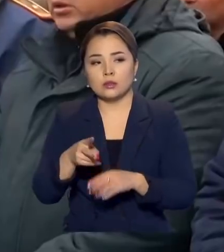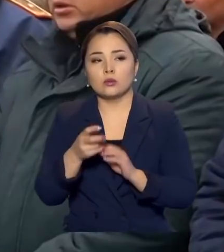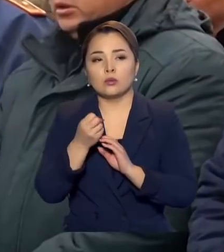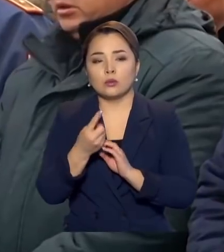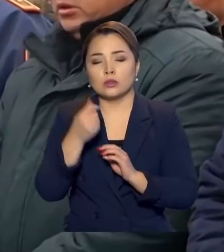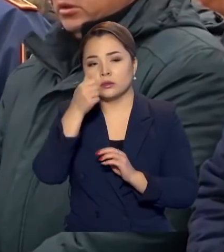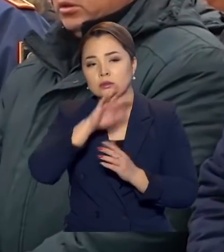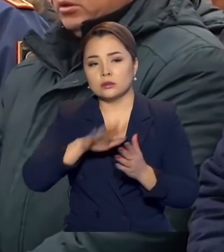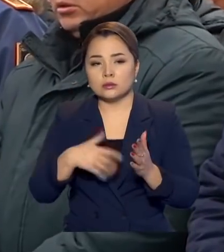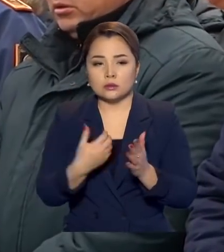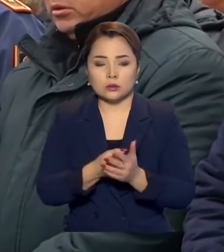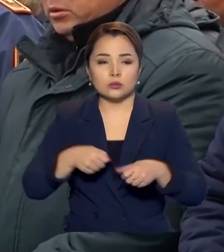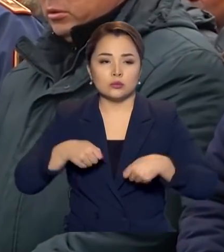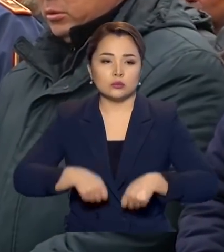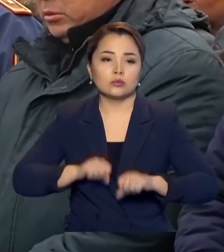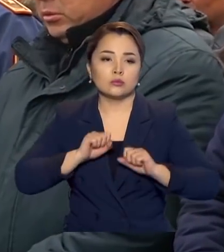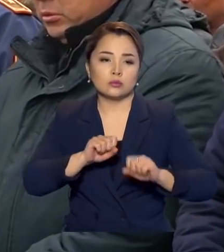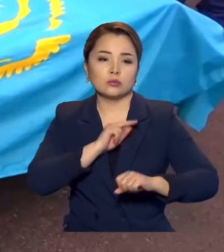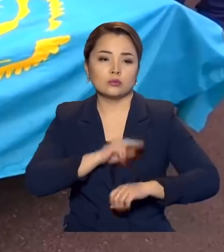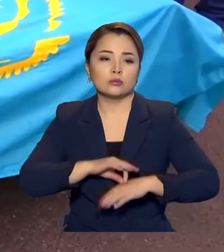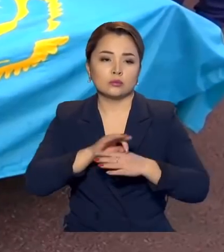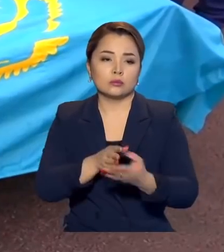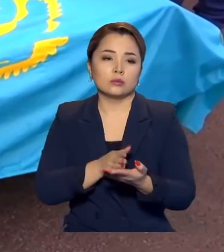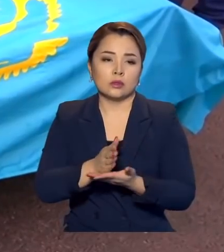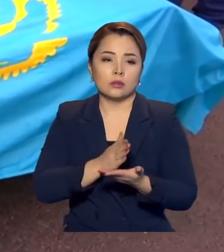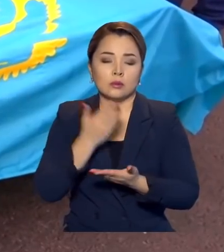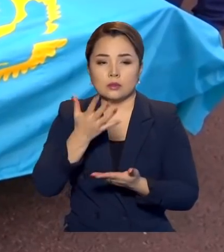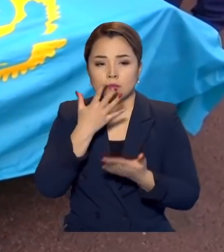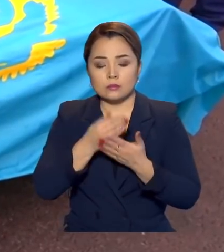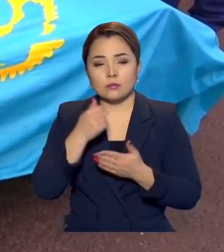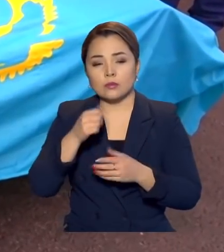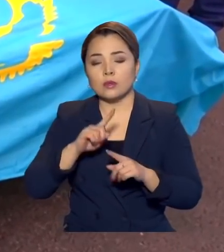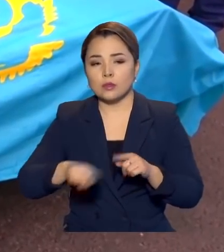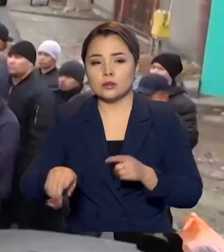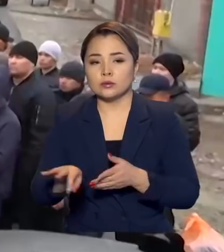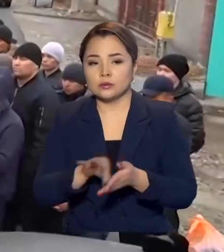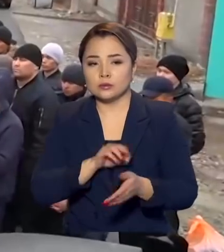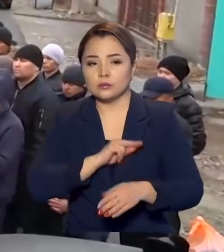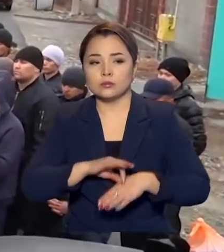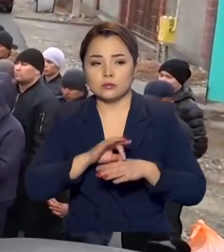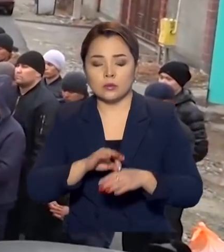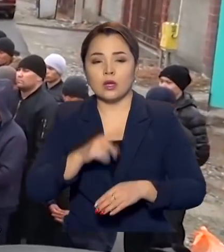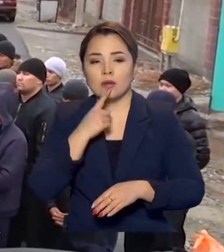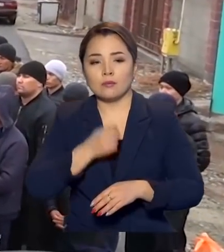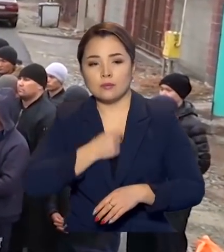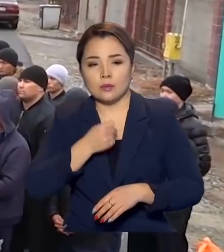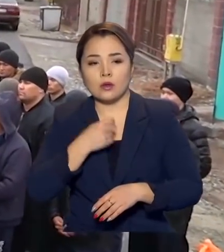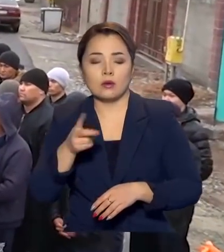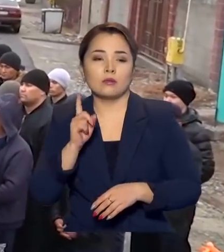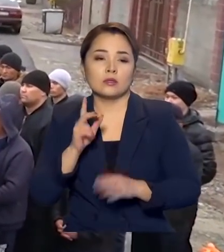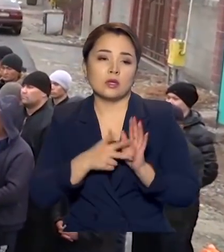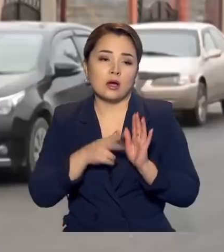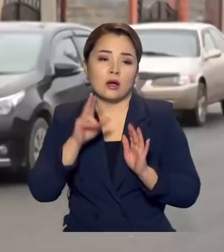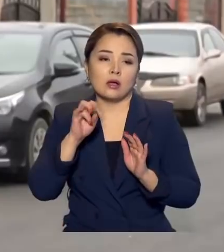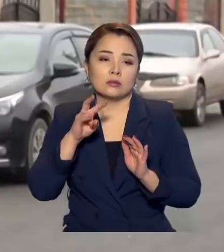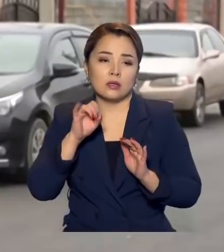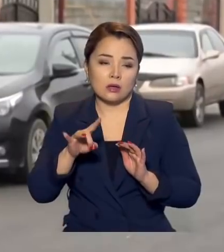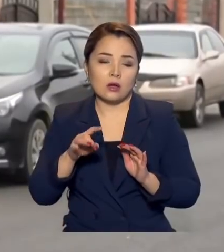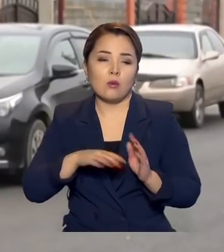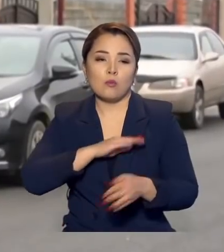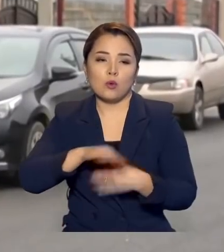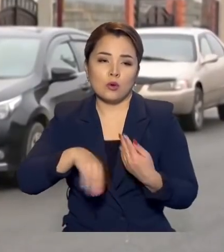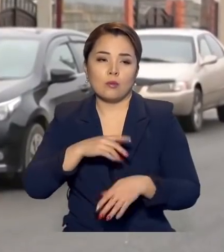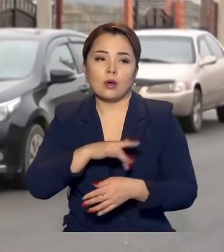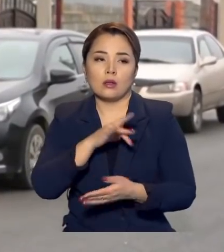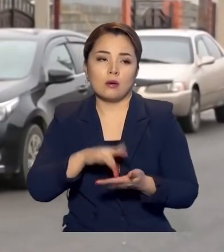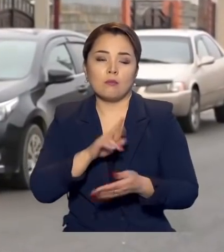2011 жылдан бері құқық қорғау саласында қызмет етіп келді. Жылдам әрекет ететін арнайы жасақ инспекторы 8 қаңтарда бүлікшілер қалалық